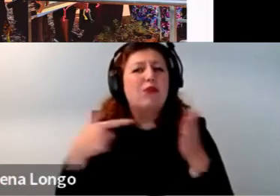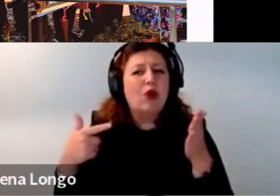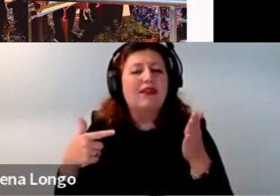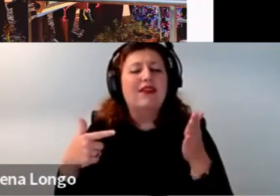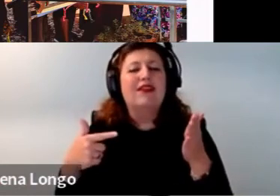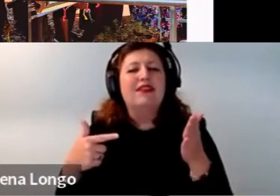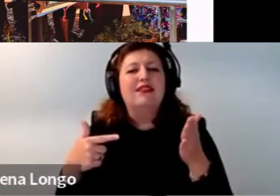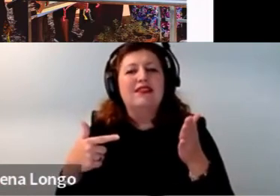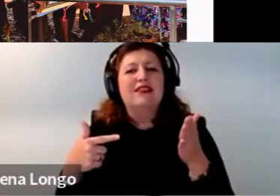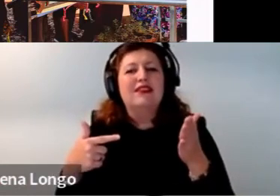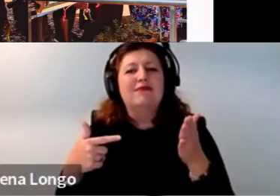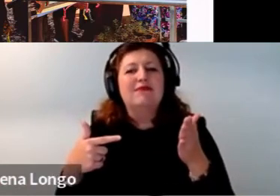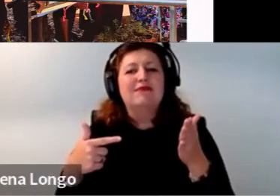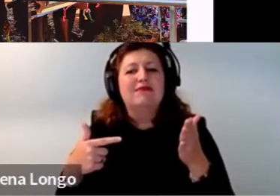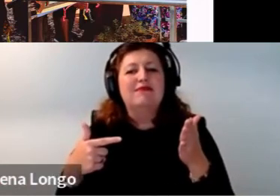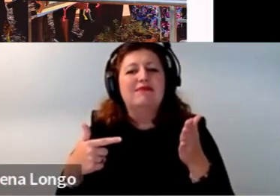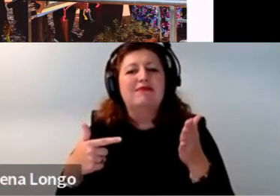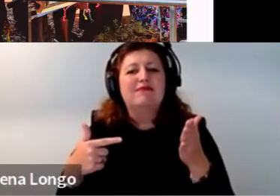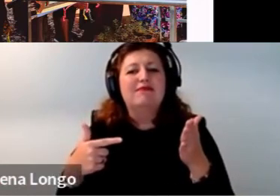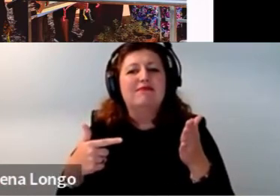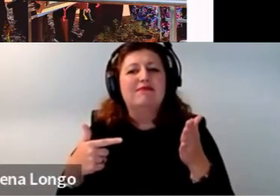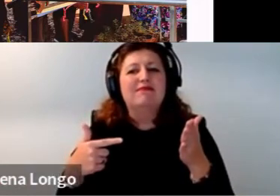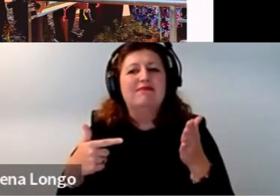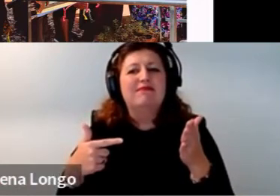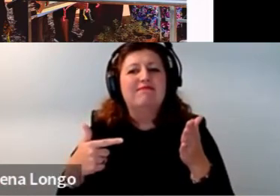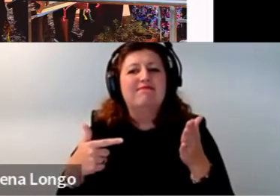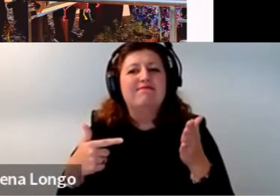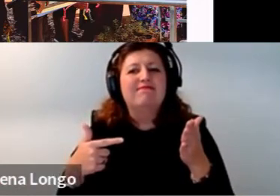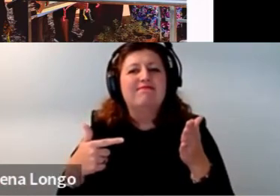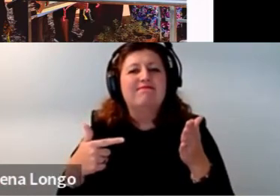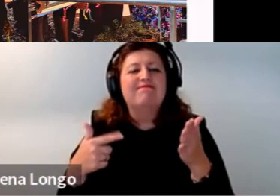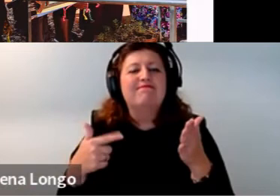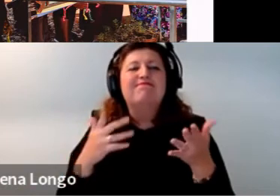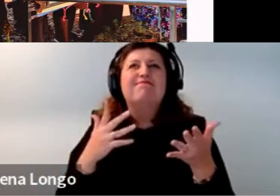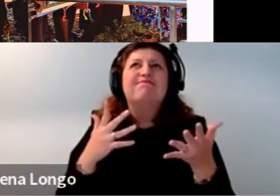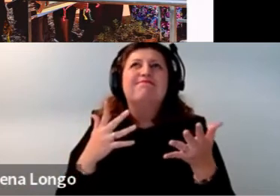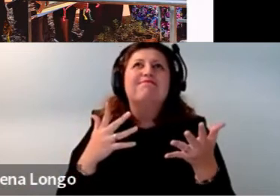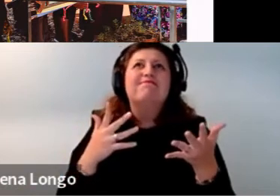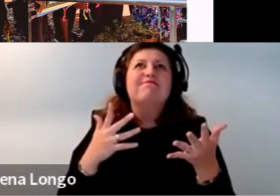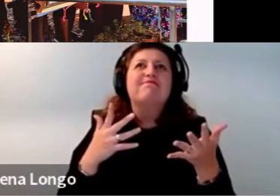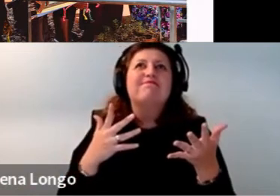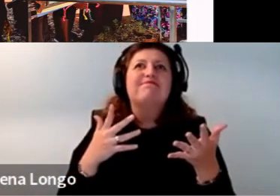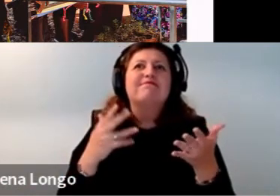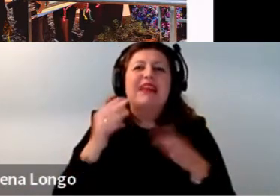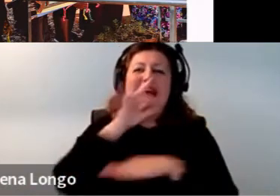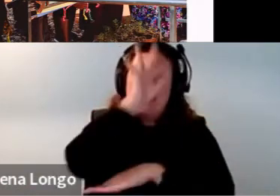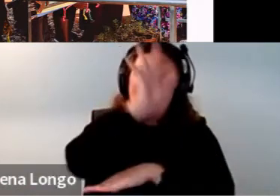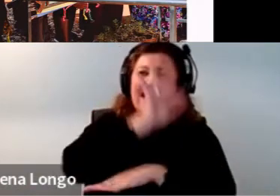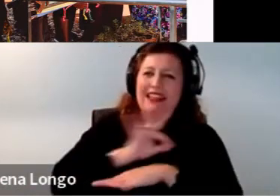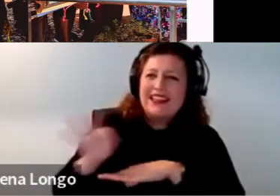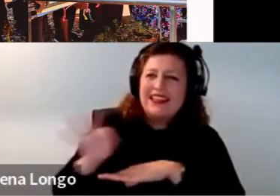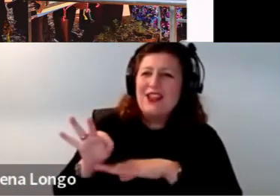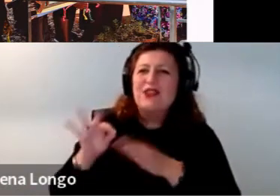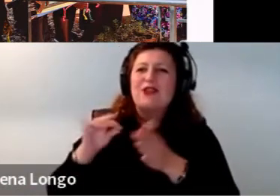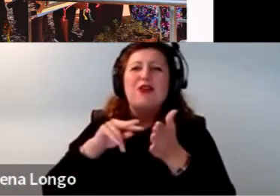proprio, come si può dire, l'intervento dal punto di vista di architetti e